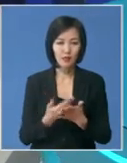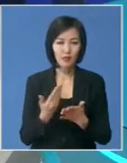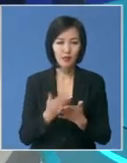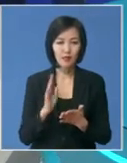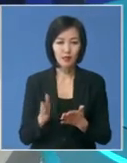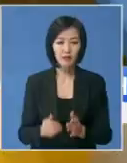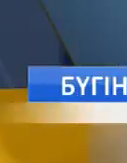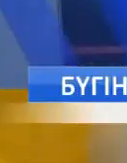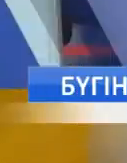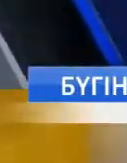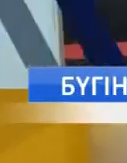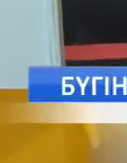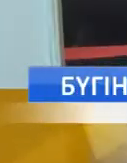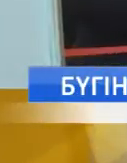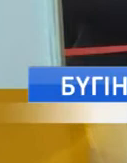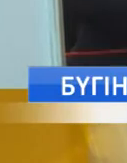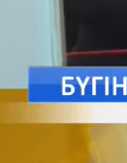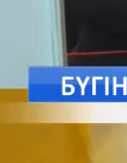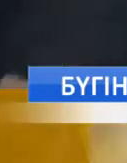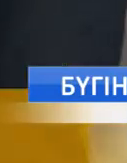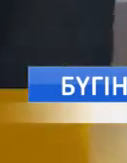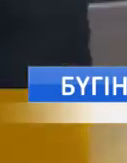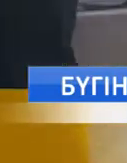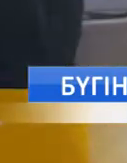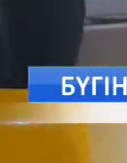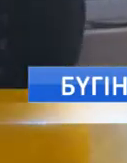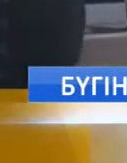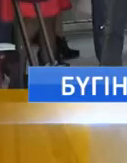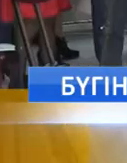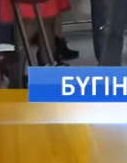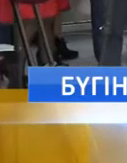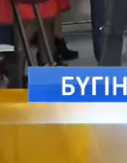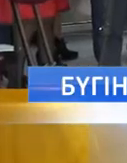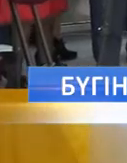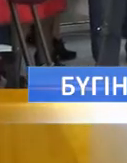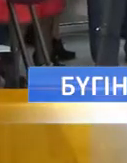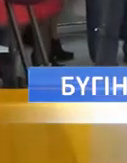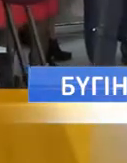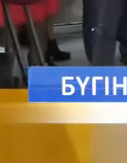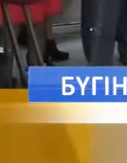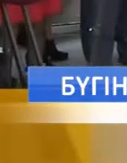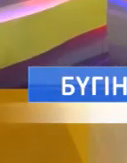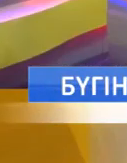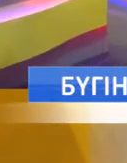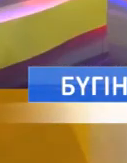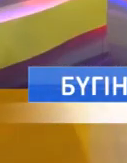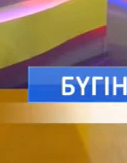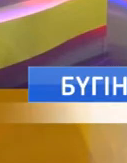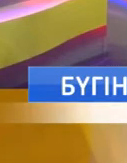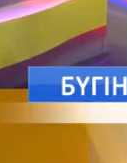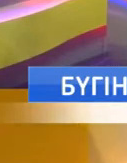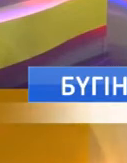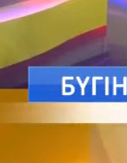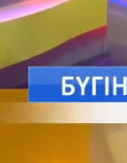аңдатпа. Жетсу мемлекеттік университетінің 45 жылдық мерейтойына тарту. Оқу орында телестудия мен студенттерге